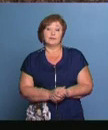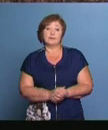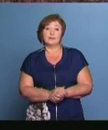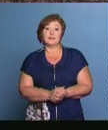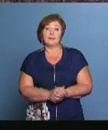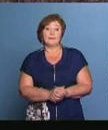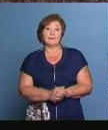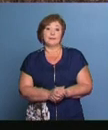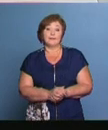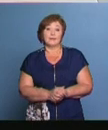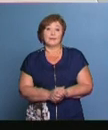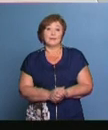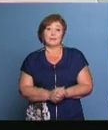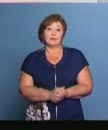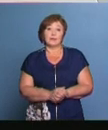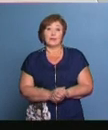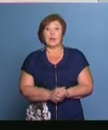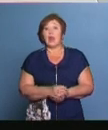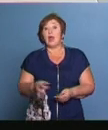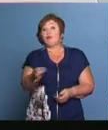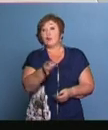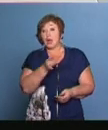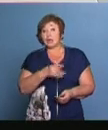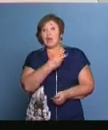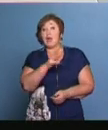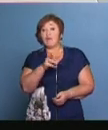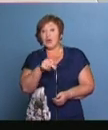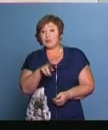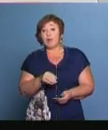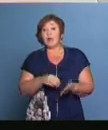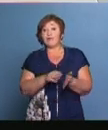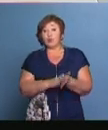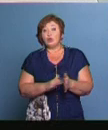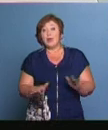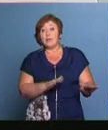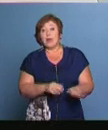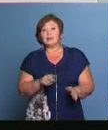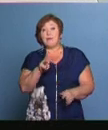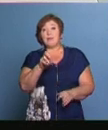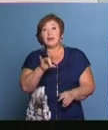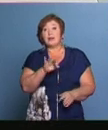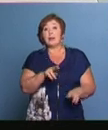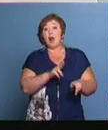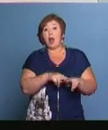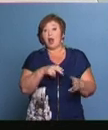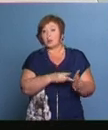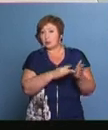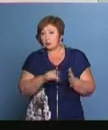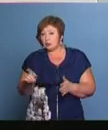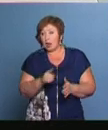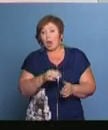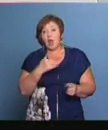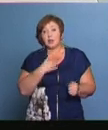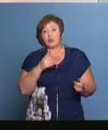«Моя Удмуртия». В региональном МВД подвели итоги операции «Мигрант». Сотрудники внутренних дел проверили 1500